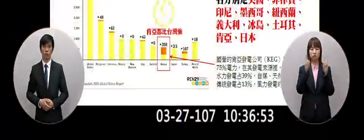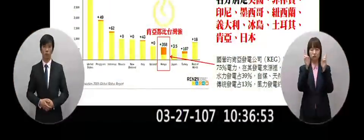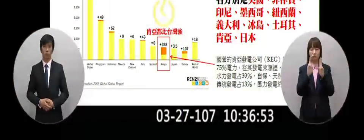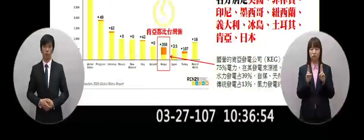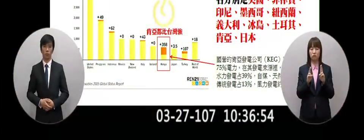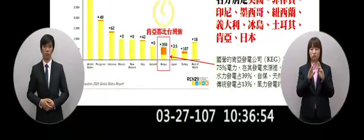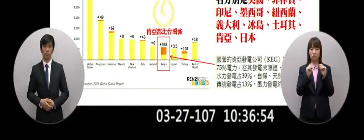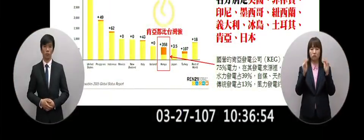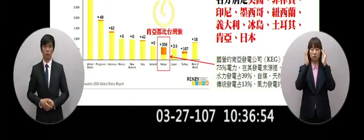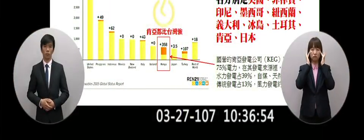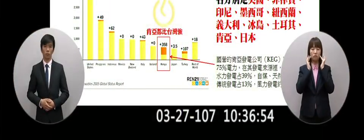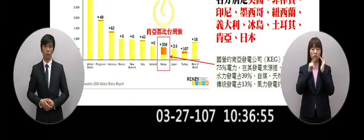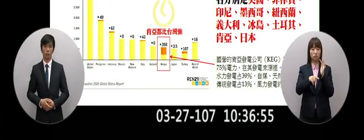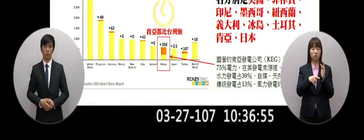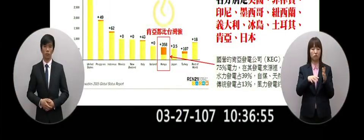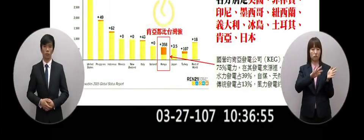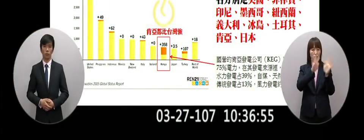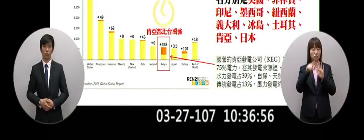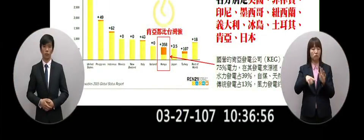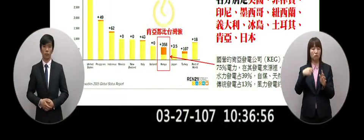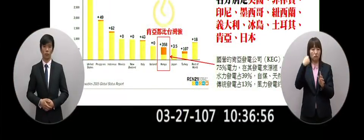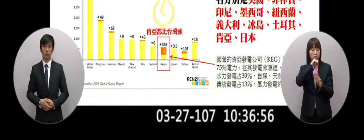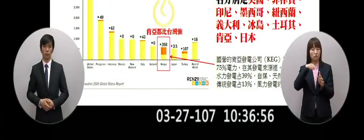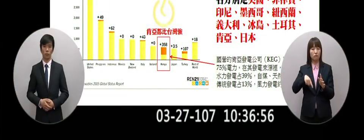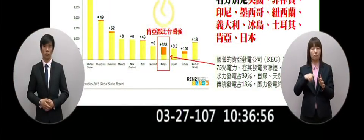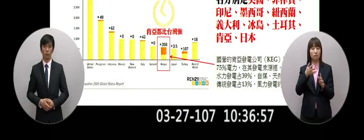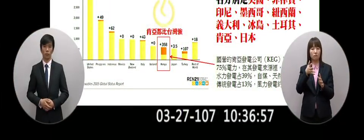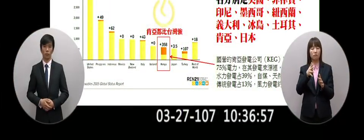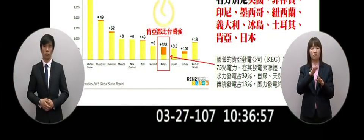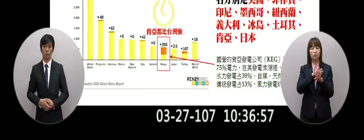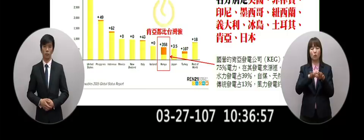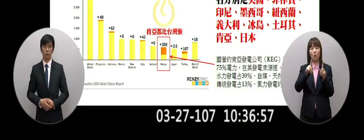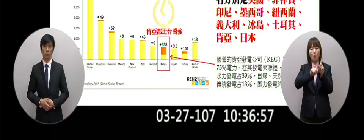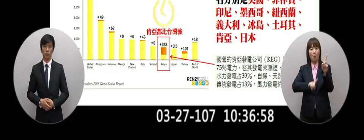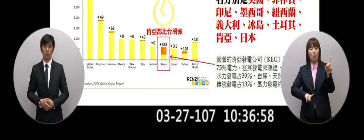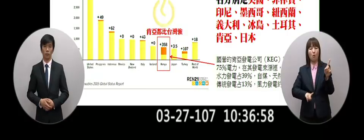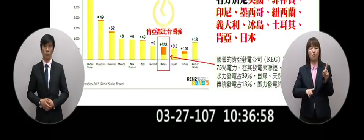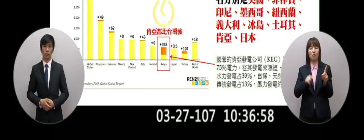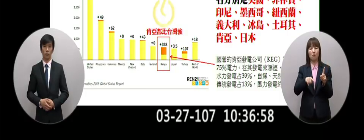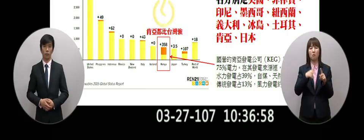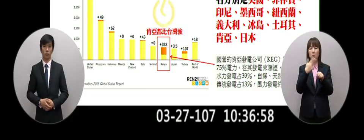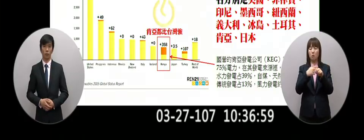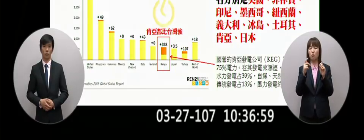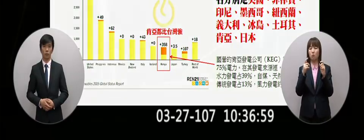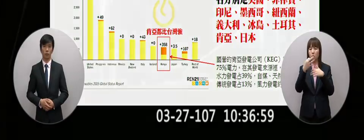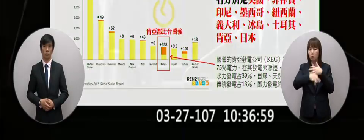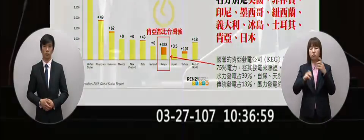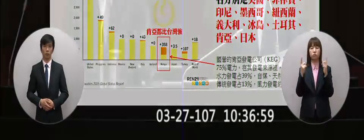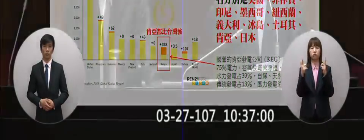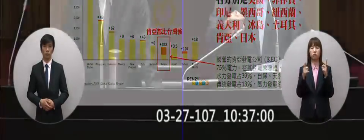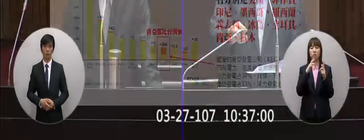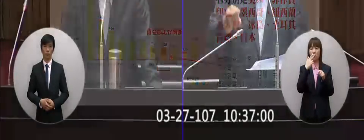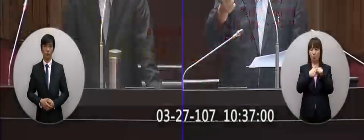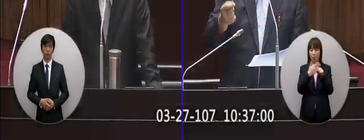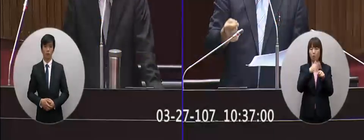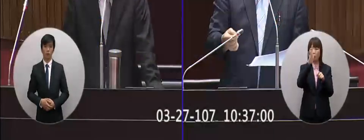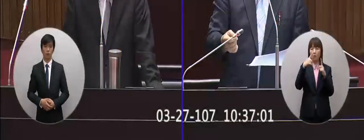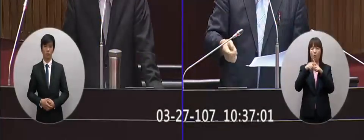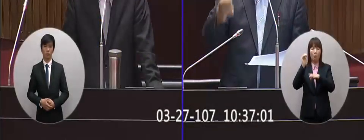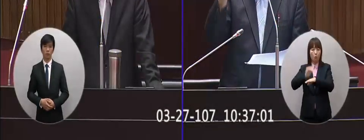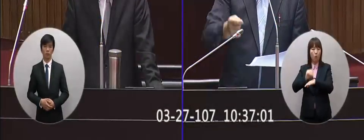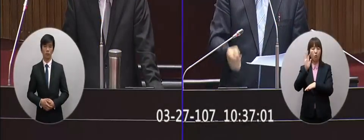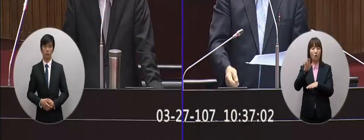的地热的这个时候，我们来看看台湾为什么会一直落后？不是没有技术，我们技术有，人才也